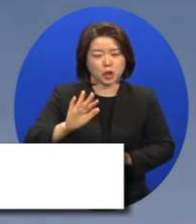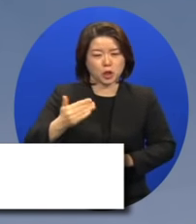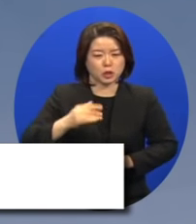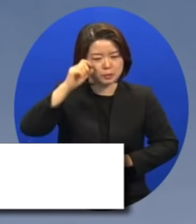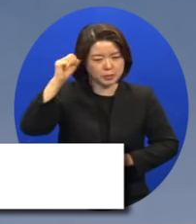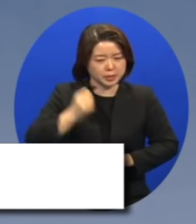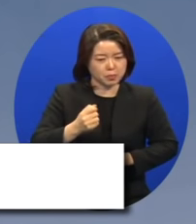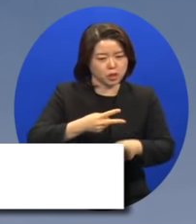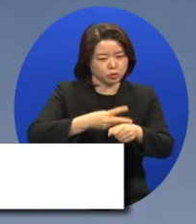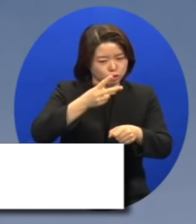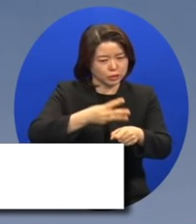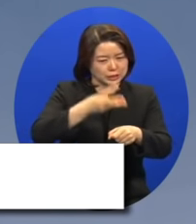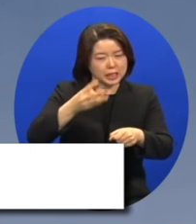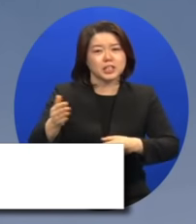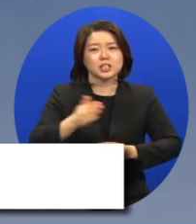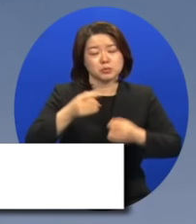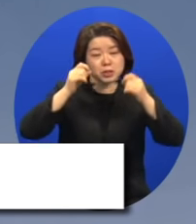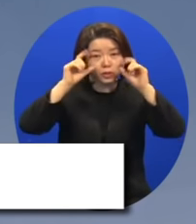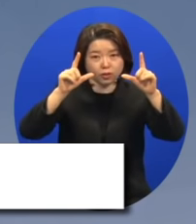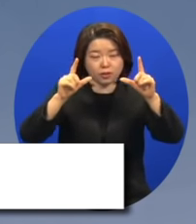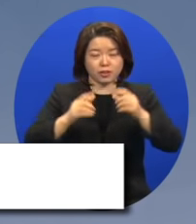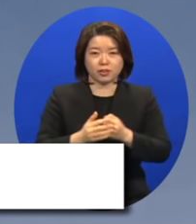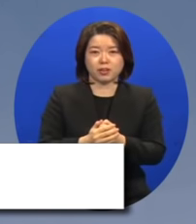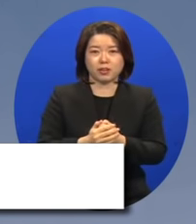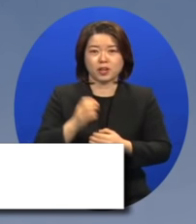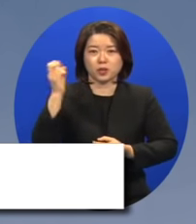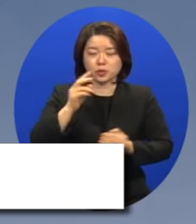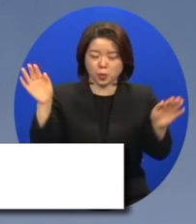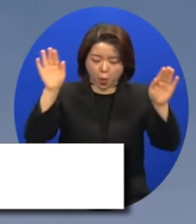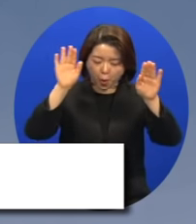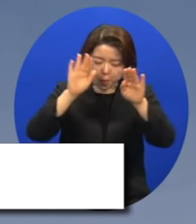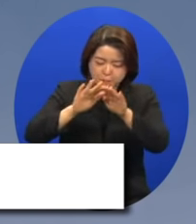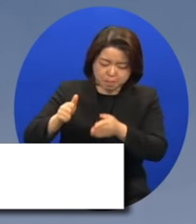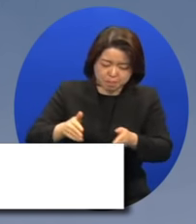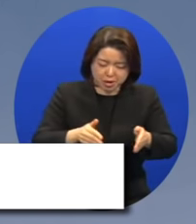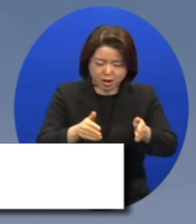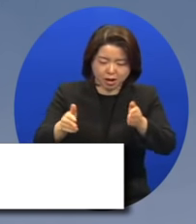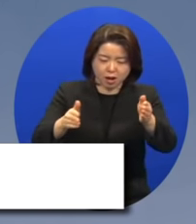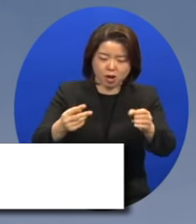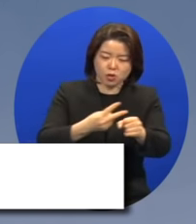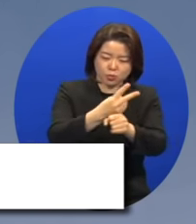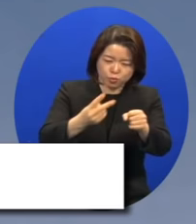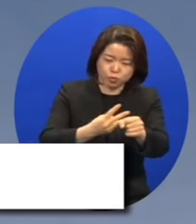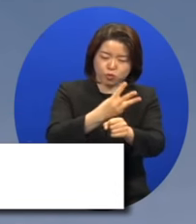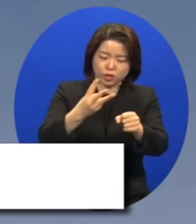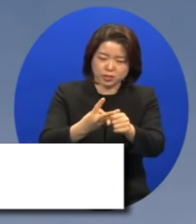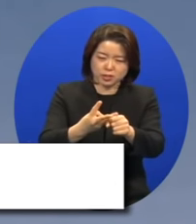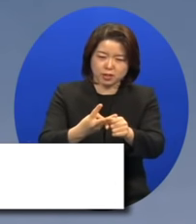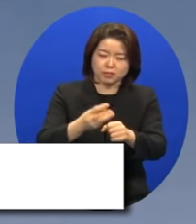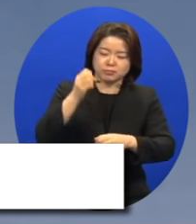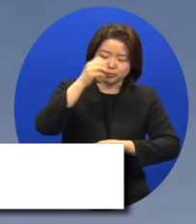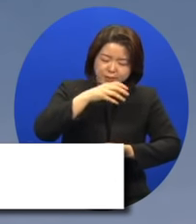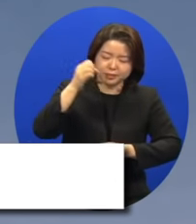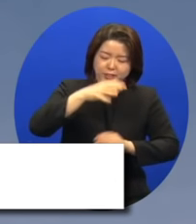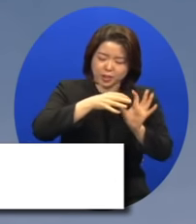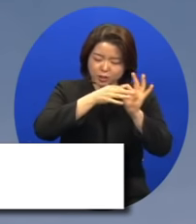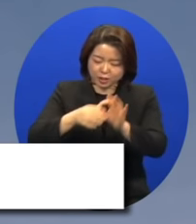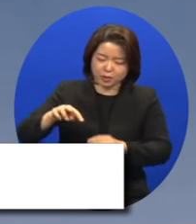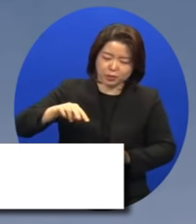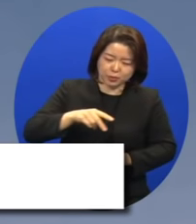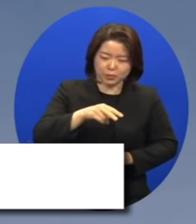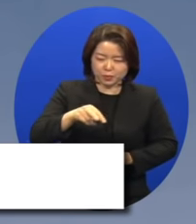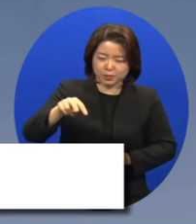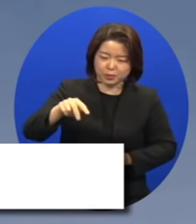새벽2시나3시쯤에일어난다고말했다.그는 밤에두세시간동안목적없이거리를배회합니다 .나는